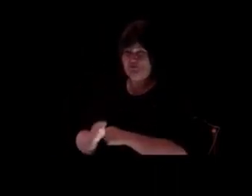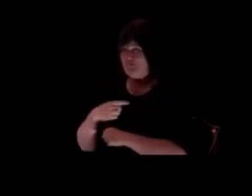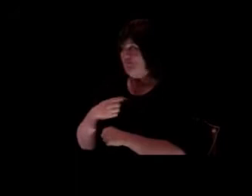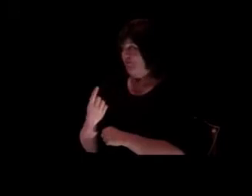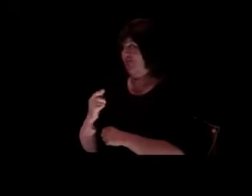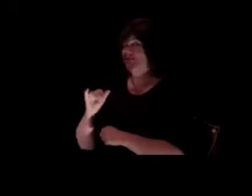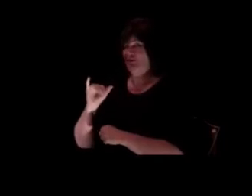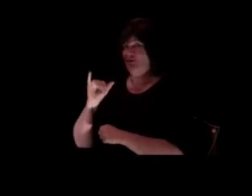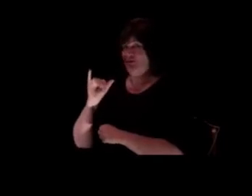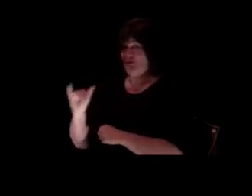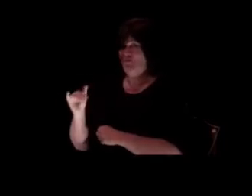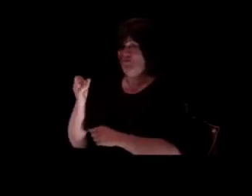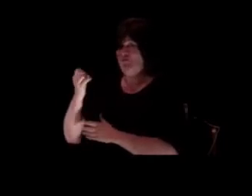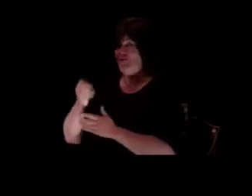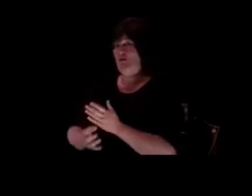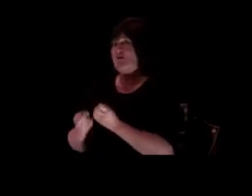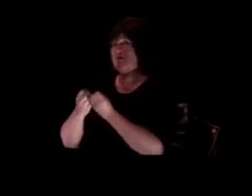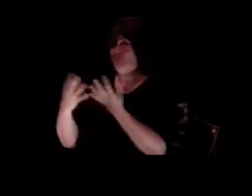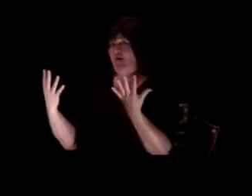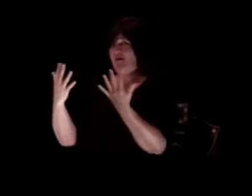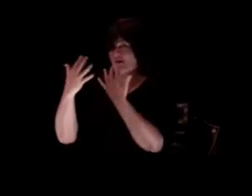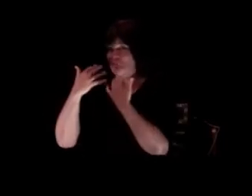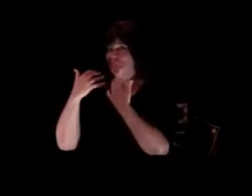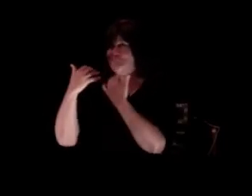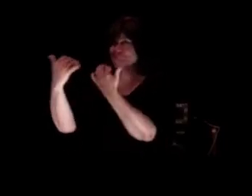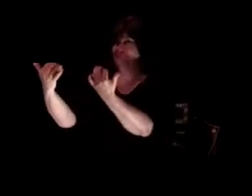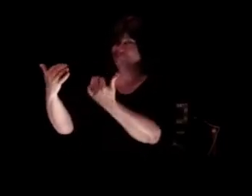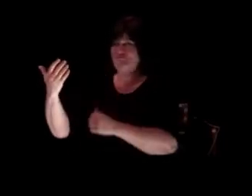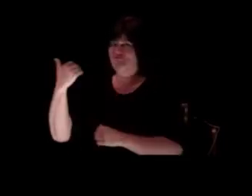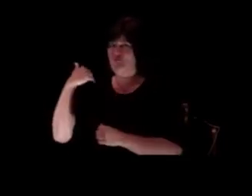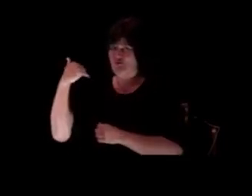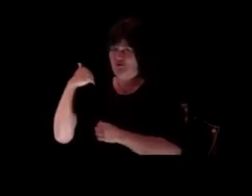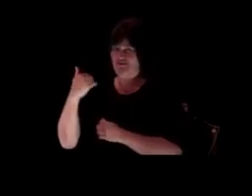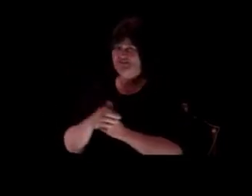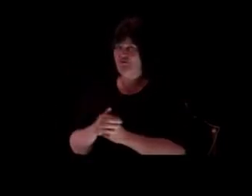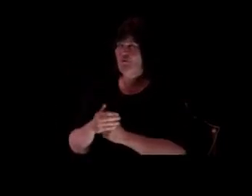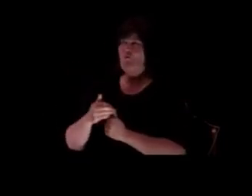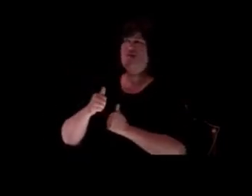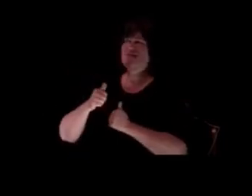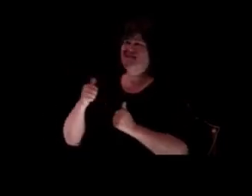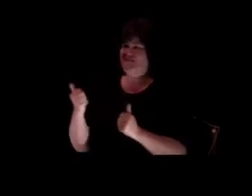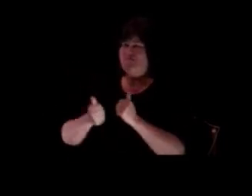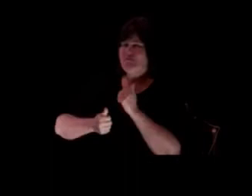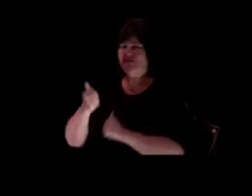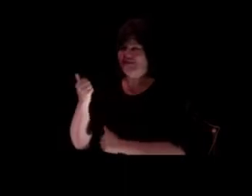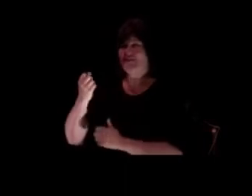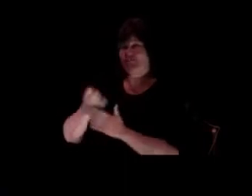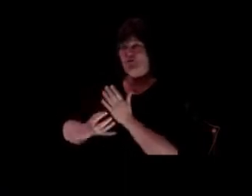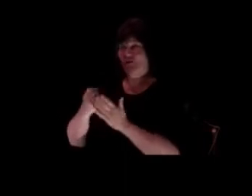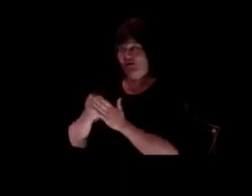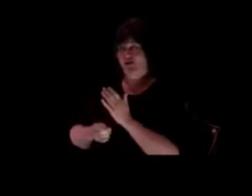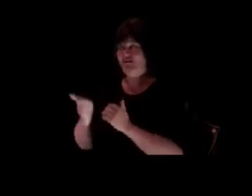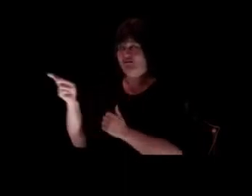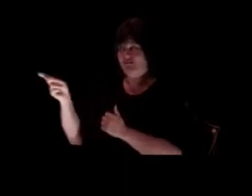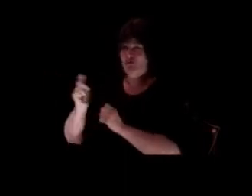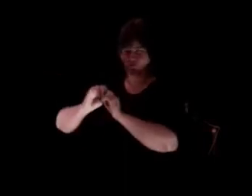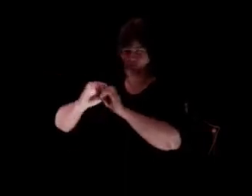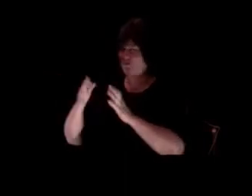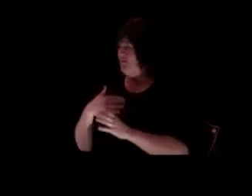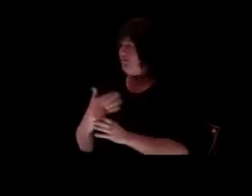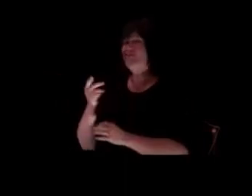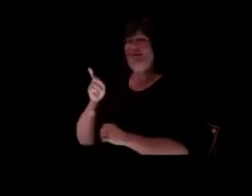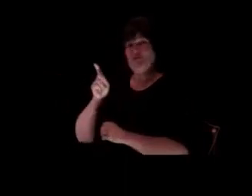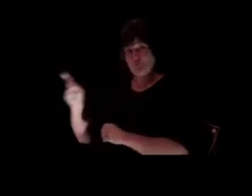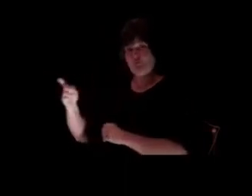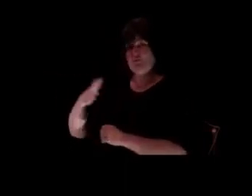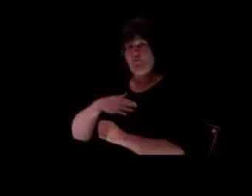her er, Ylva har forklart det her i mange saler, og det er en kjempeviktig forklaring på, sant? For det ender ut i at du sitter med